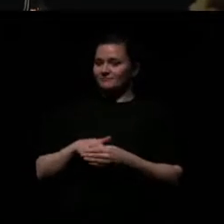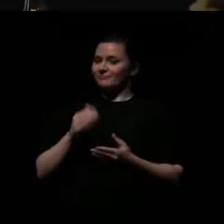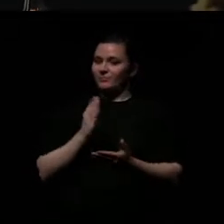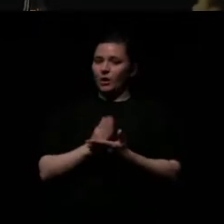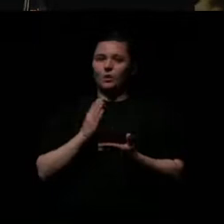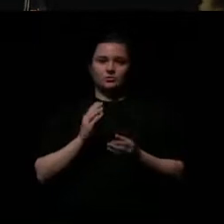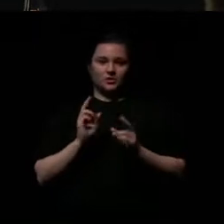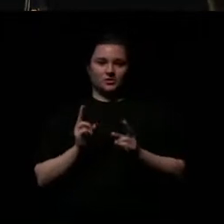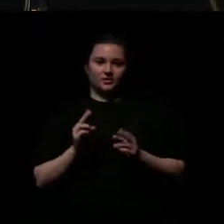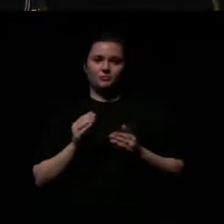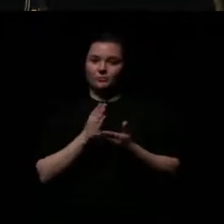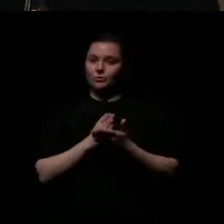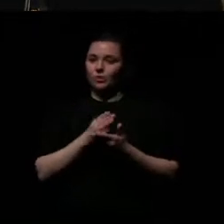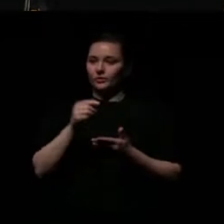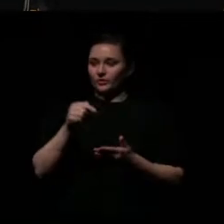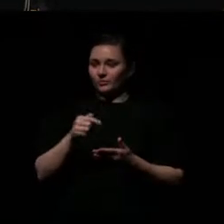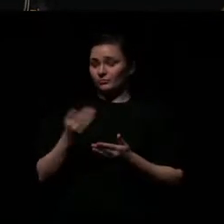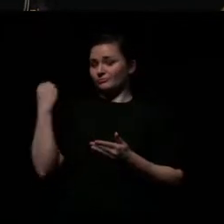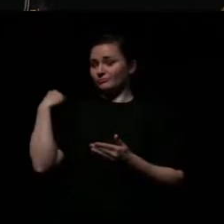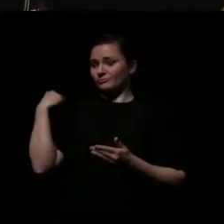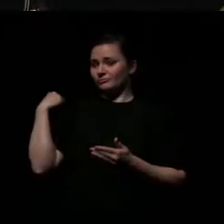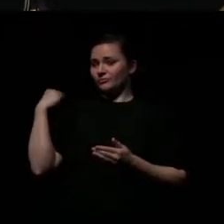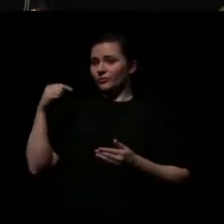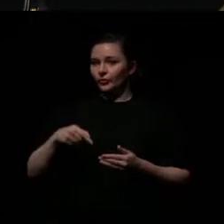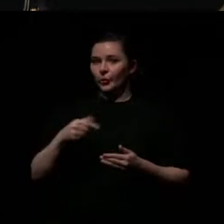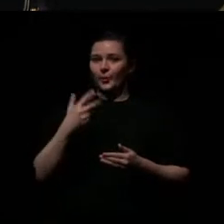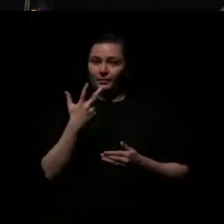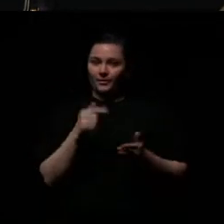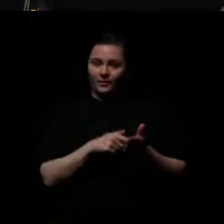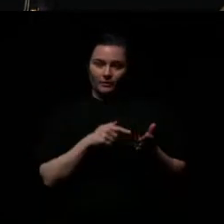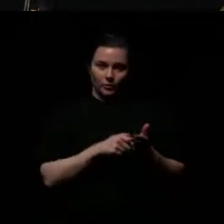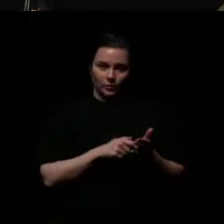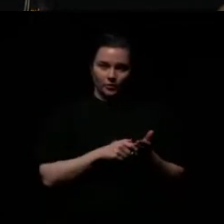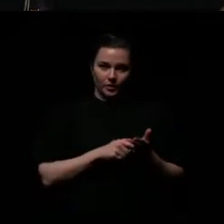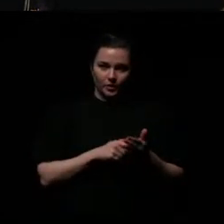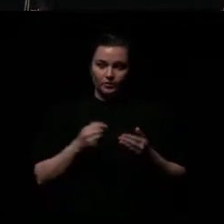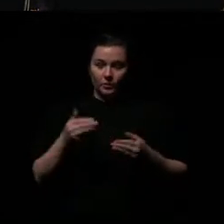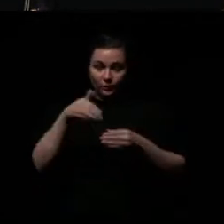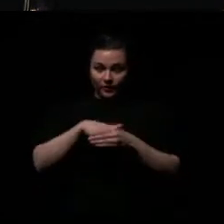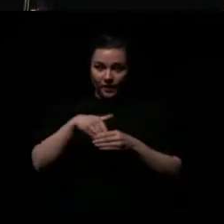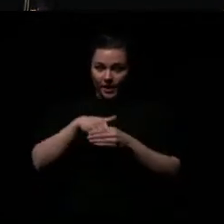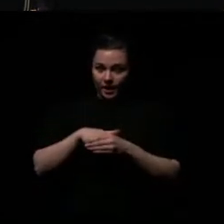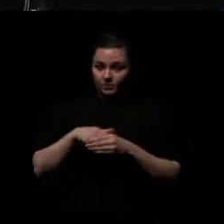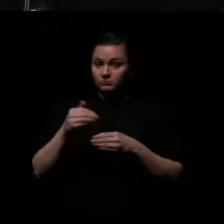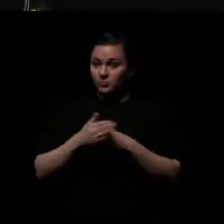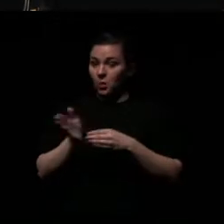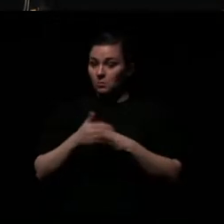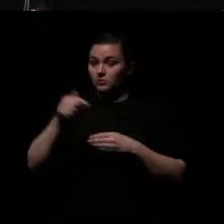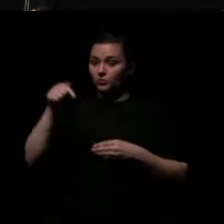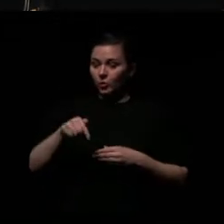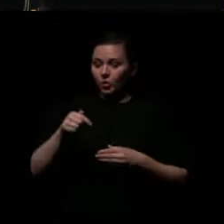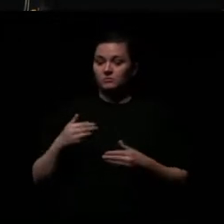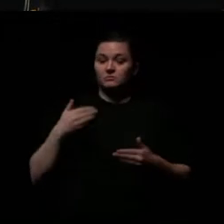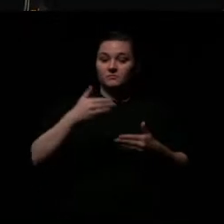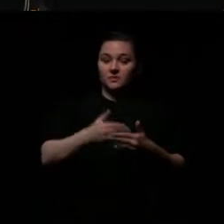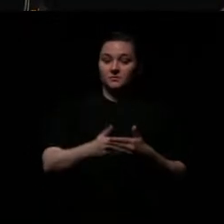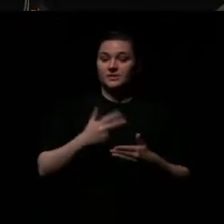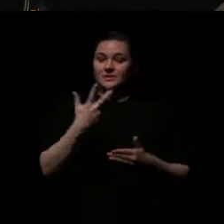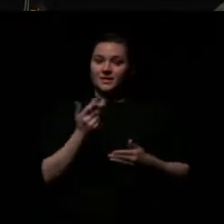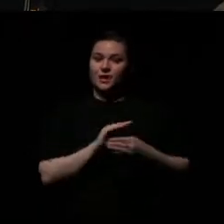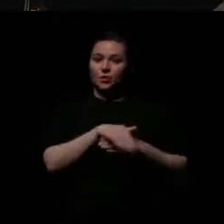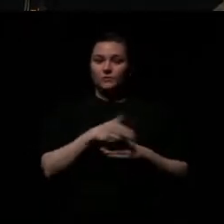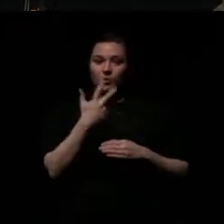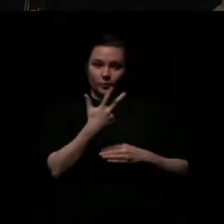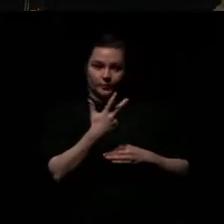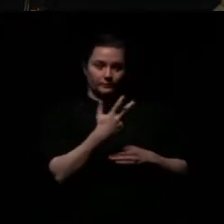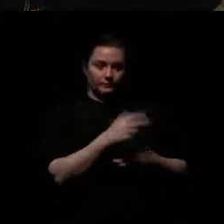ganger før. Så igjen blir det 3 minutter tid til votering, og votering er åpen fra nå til 8:03.